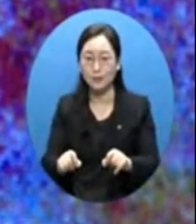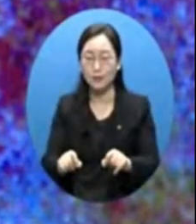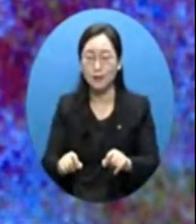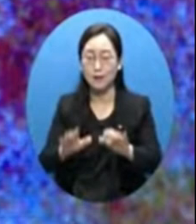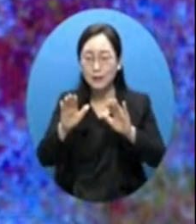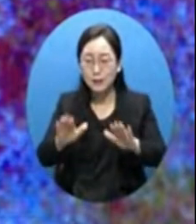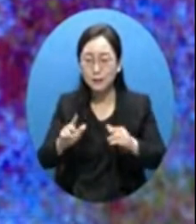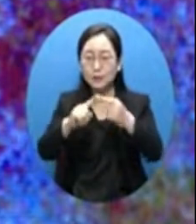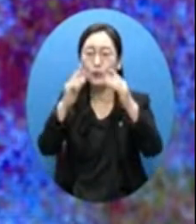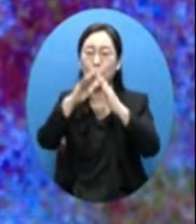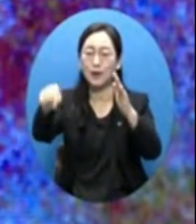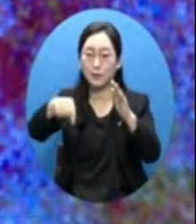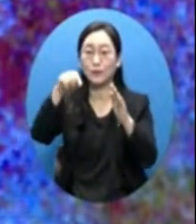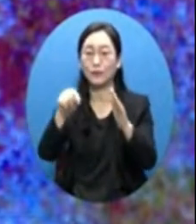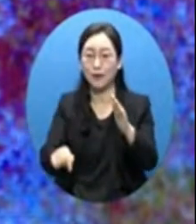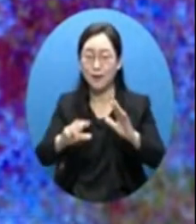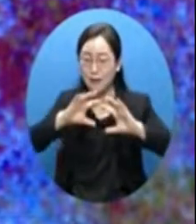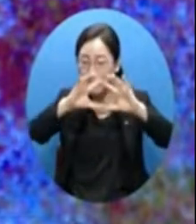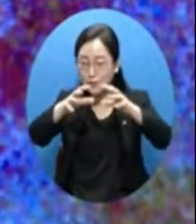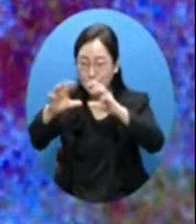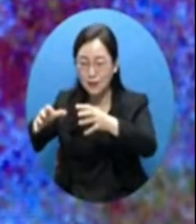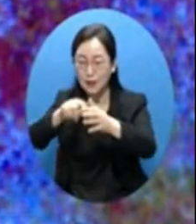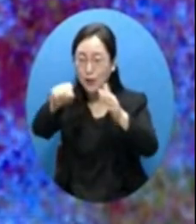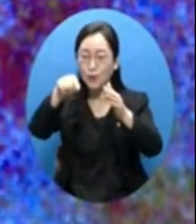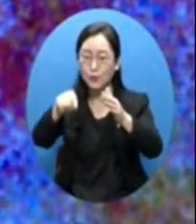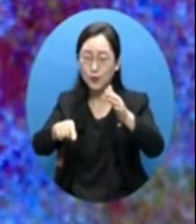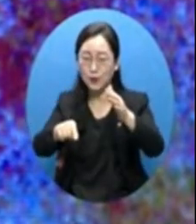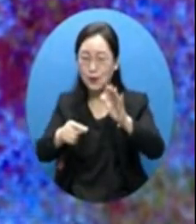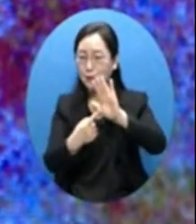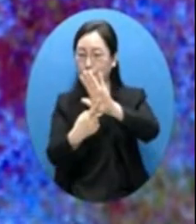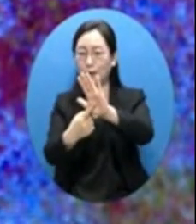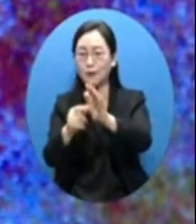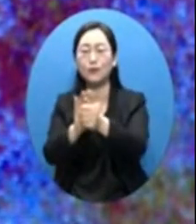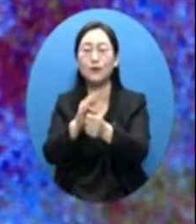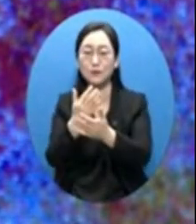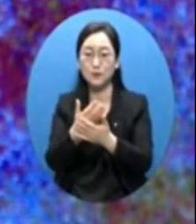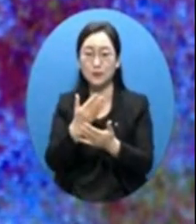우리 교회 가운데 전세교회 가운데 일어나게 하여 주시옵소서.